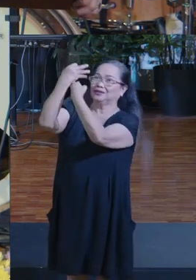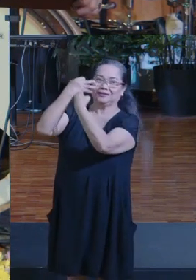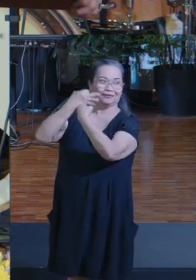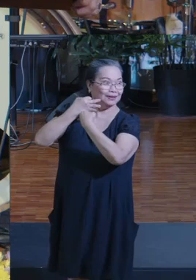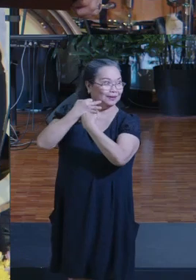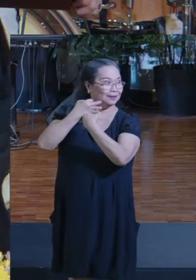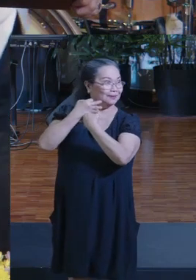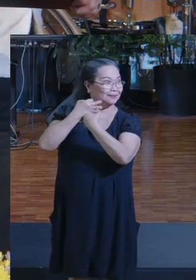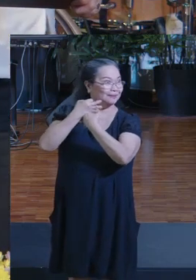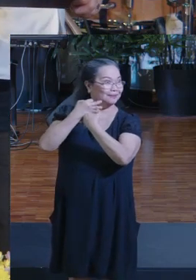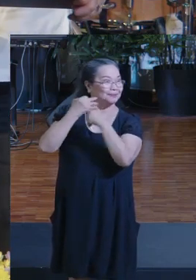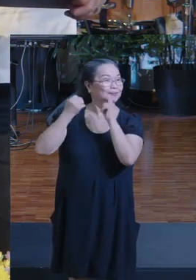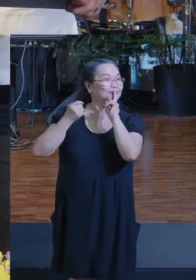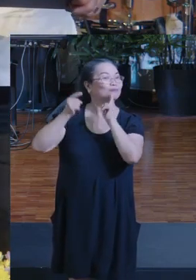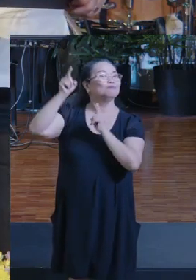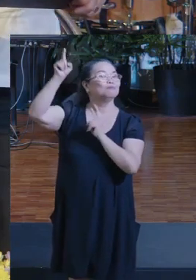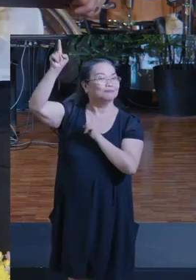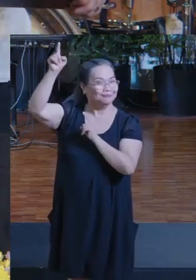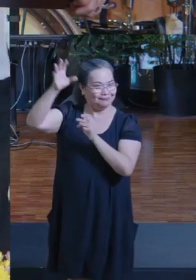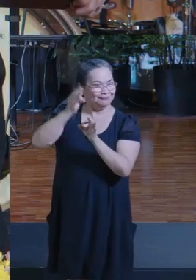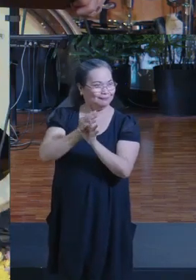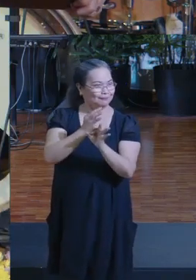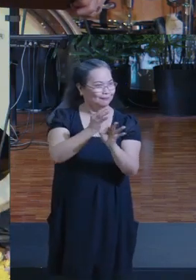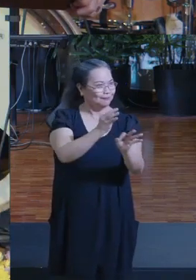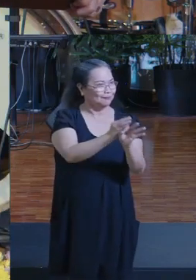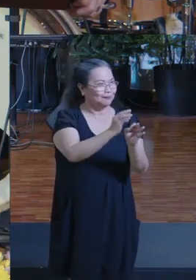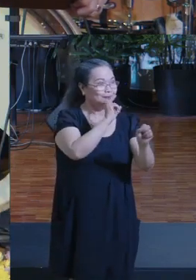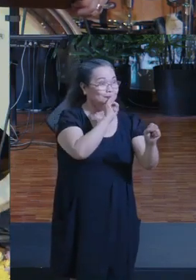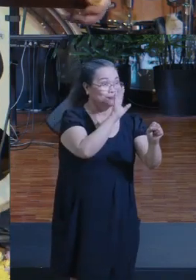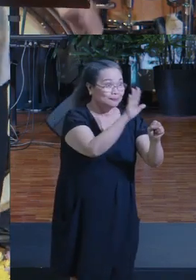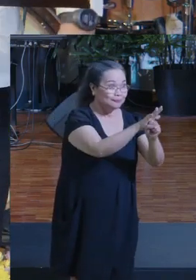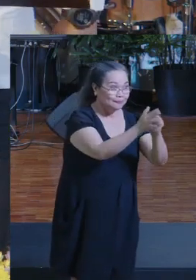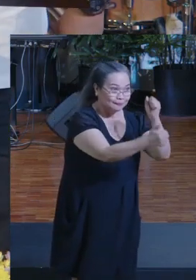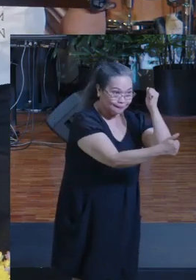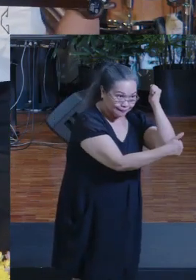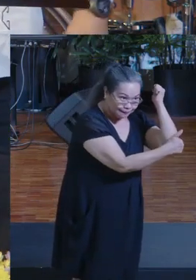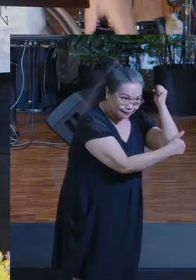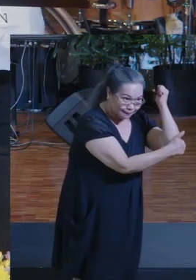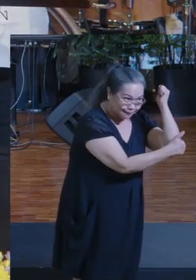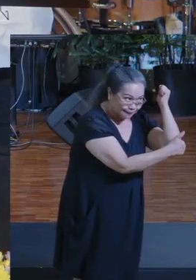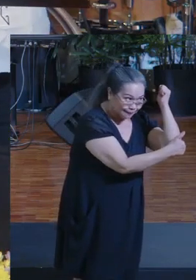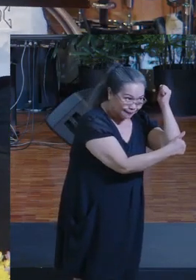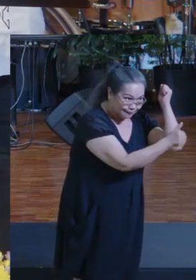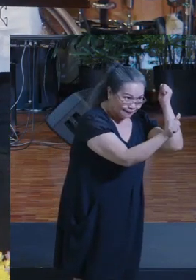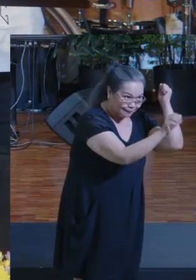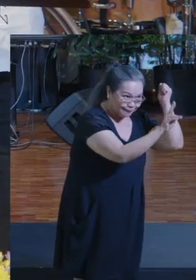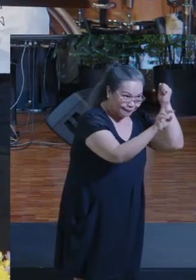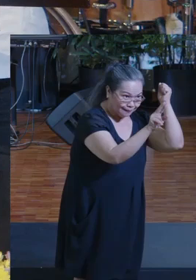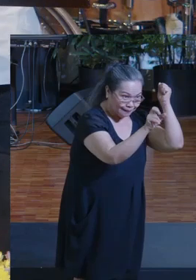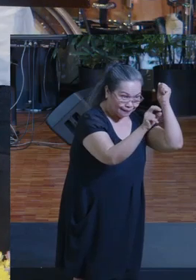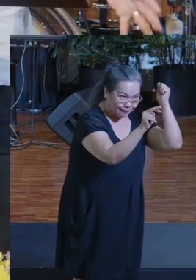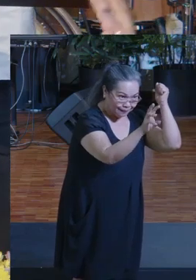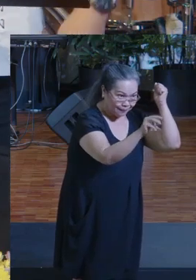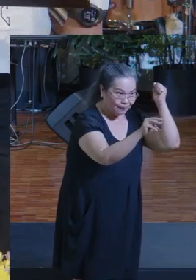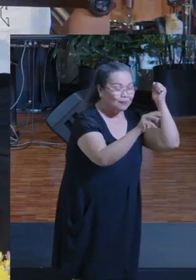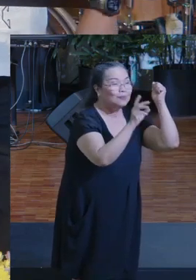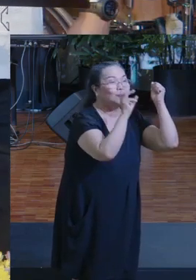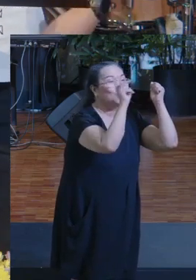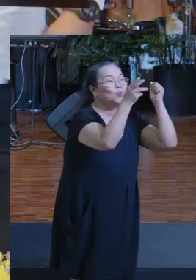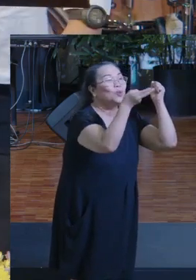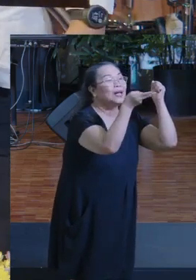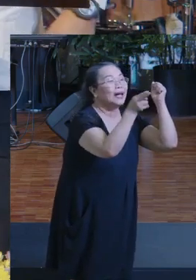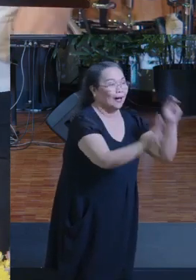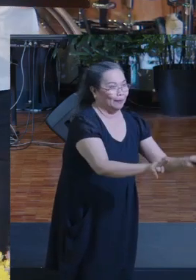Dahil tapat ang ating Diyos, ang kanyang pangako kay Abraham ay kanyang